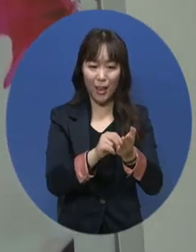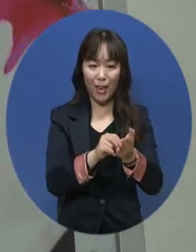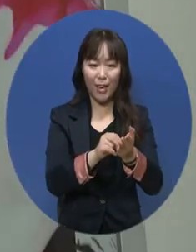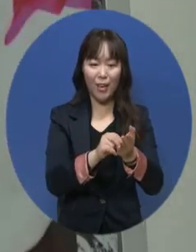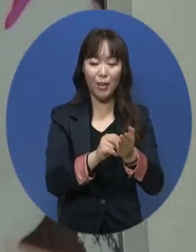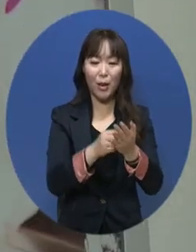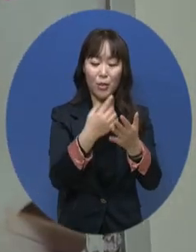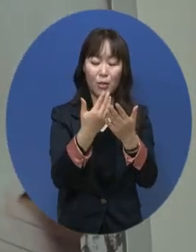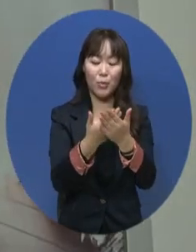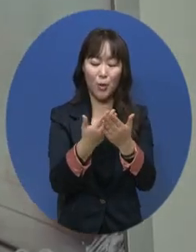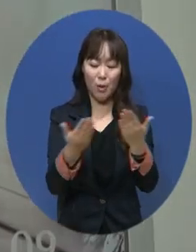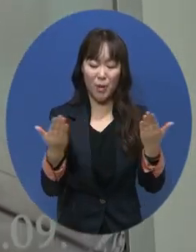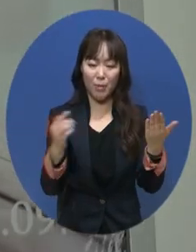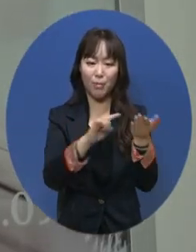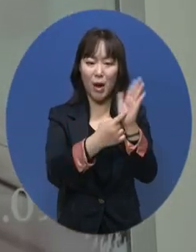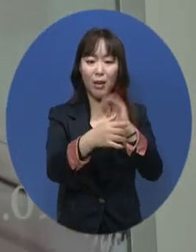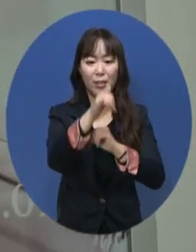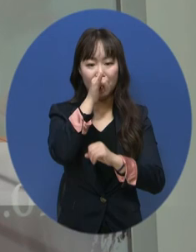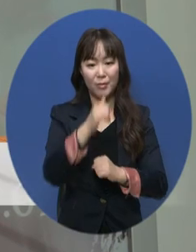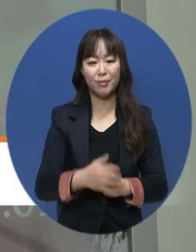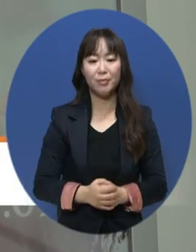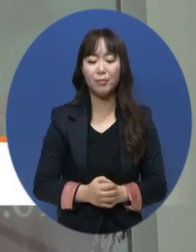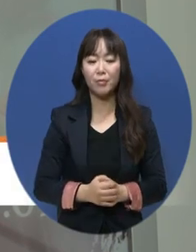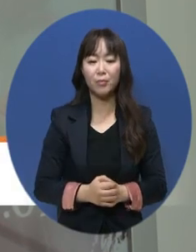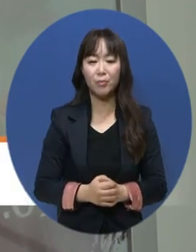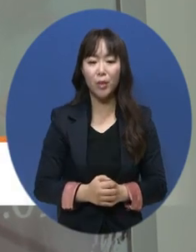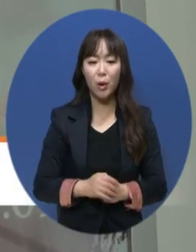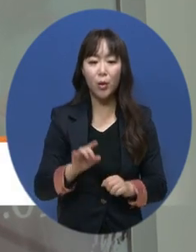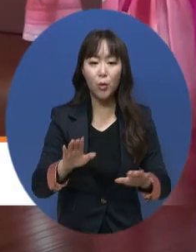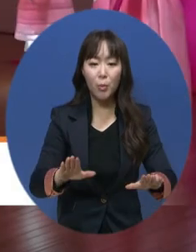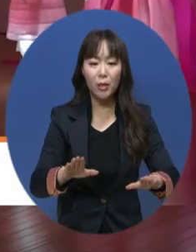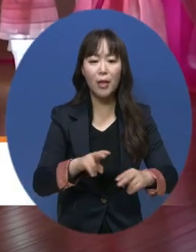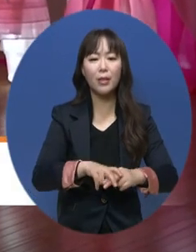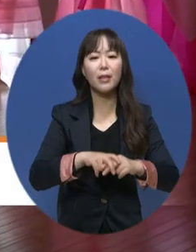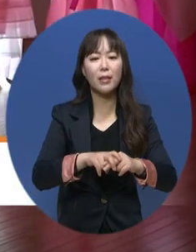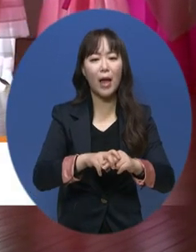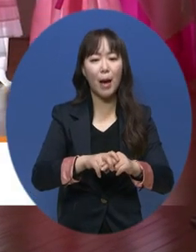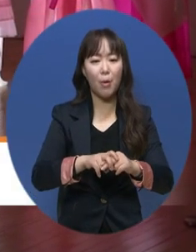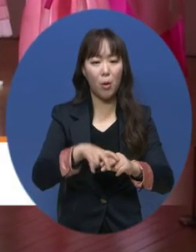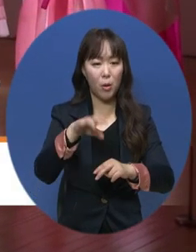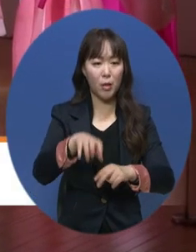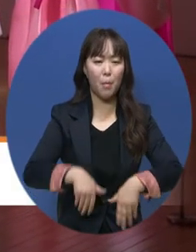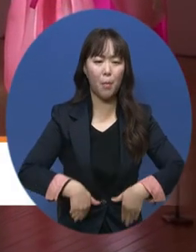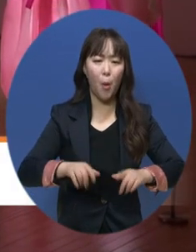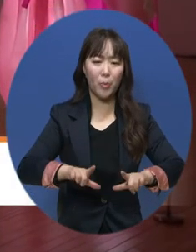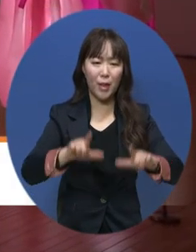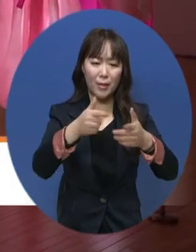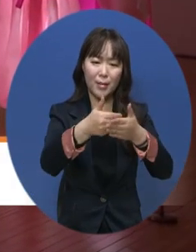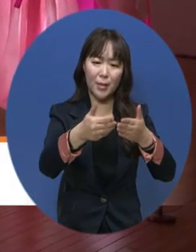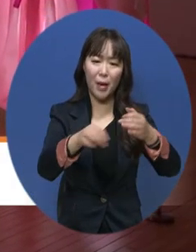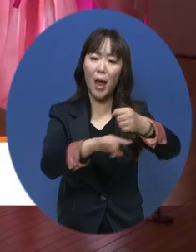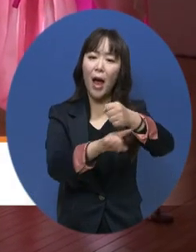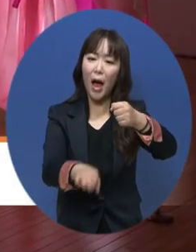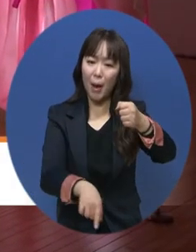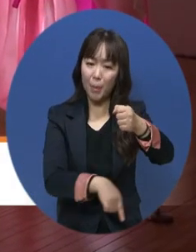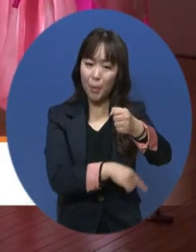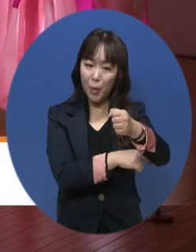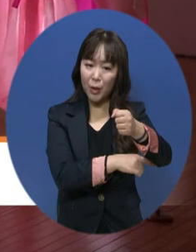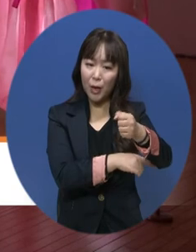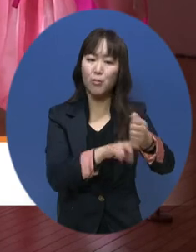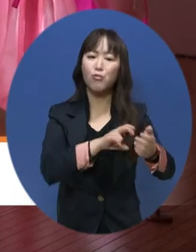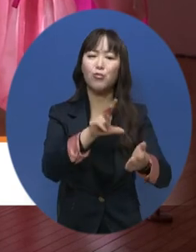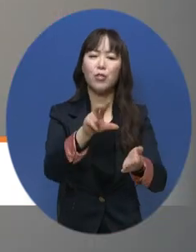상춘곡이 진행되고 있습니다. 이번 전시회는 남원의 봄날을 여는 그림과 한복의 향연이라는